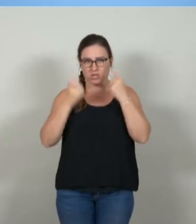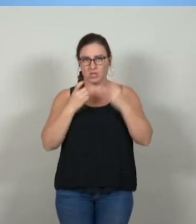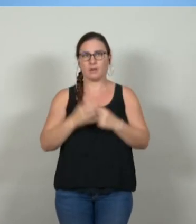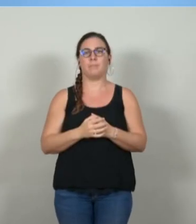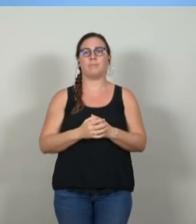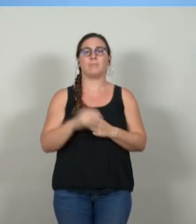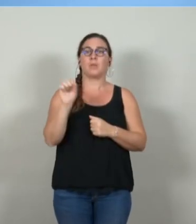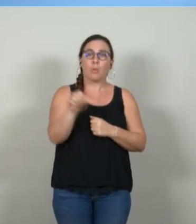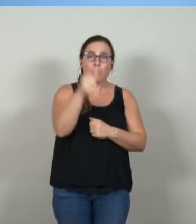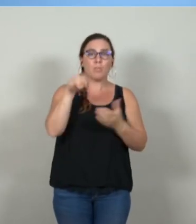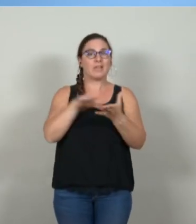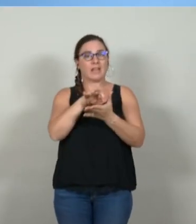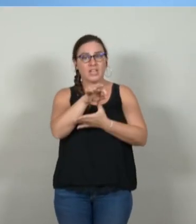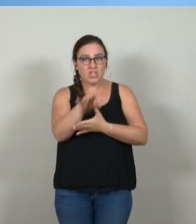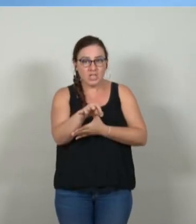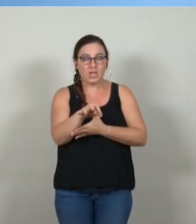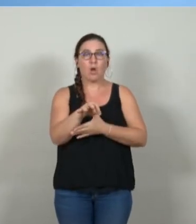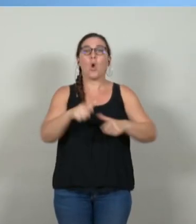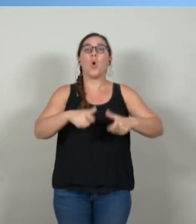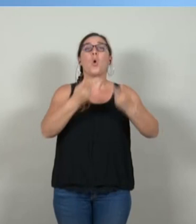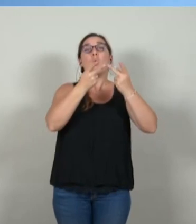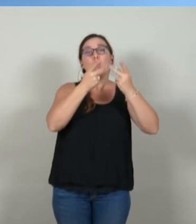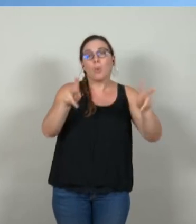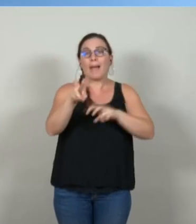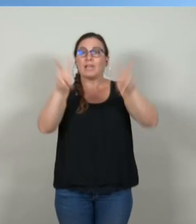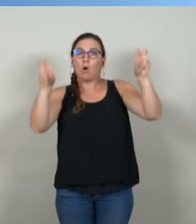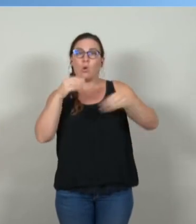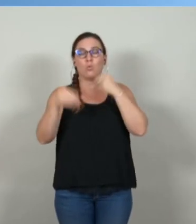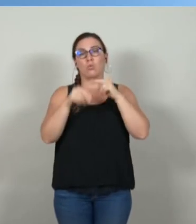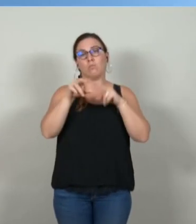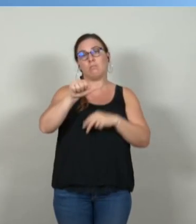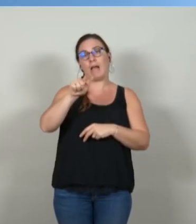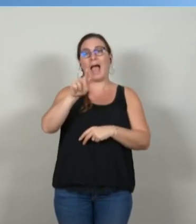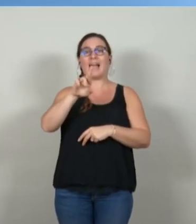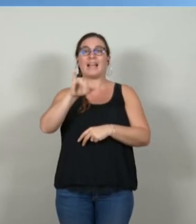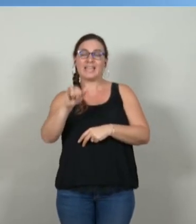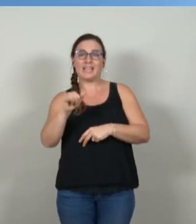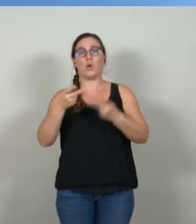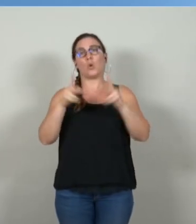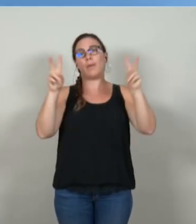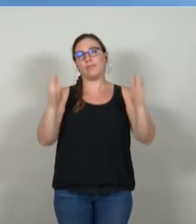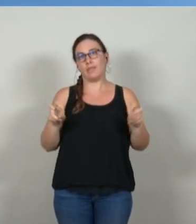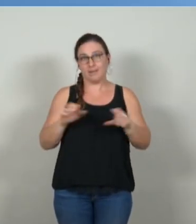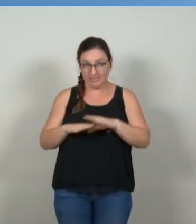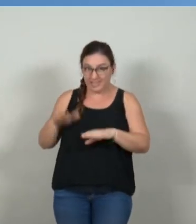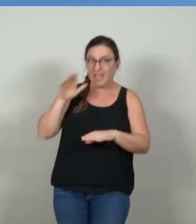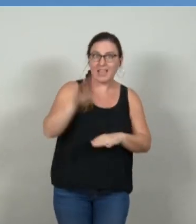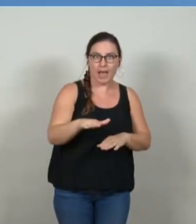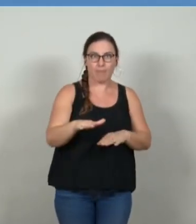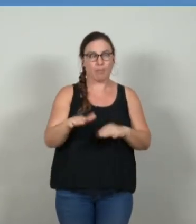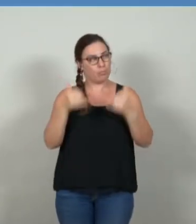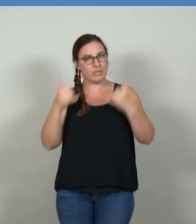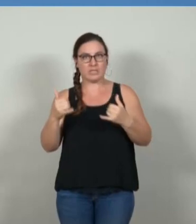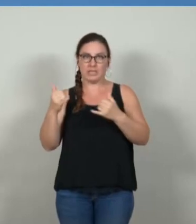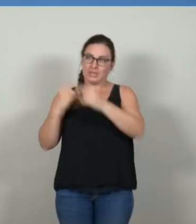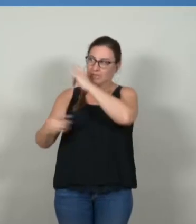première stratégie urbagricole ou Agri urbaine comme vous voulez est une étape dans l'histoire moderne de notre ville de par